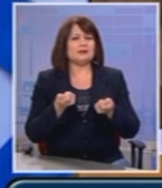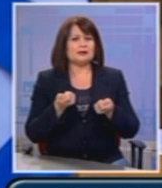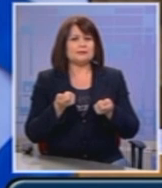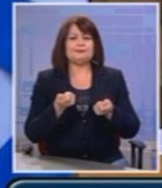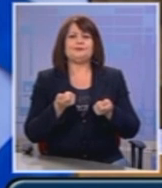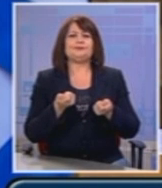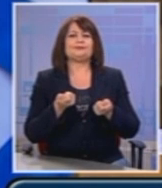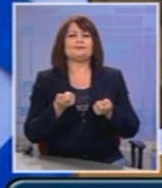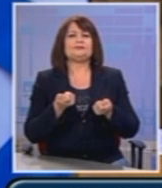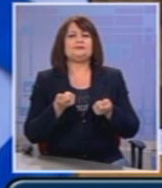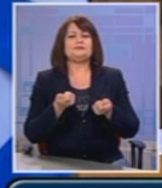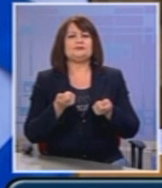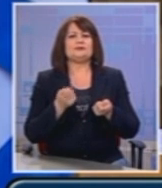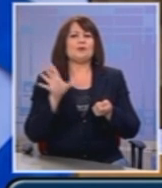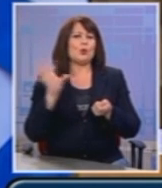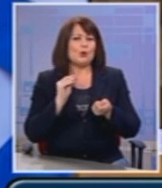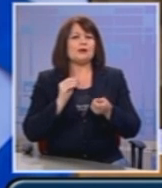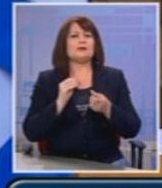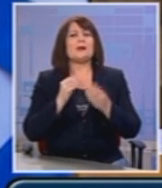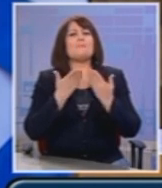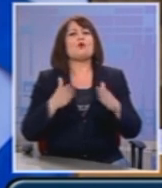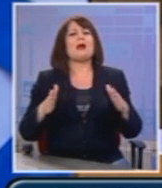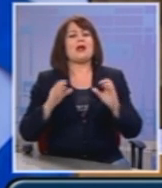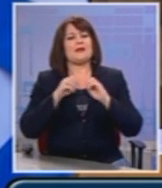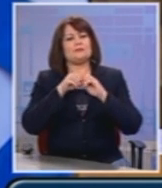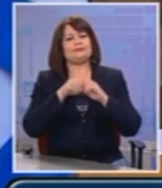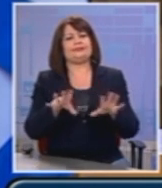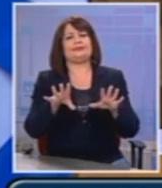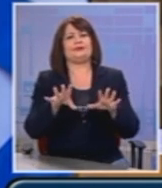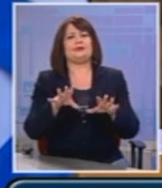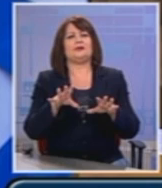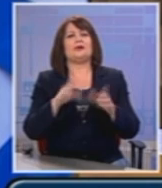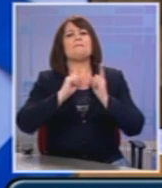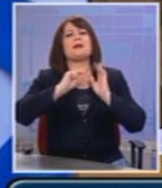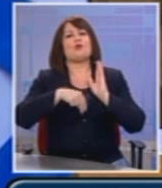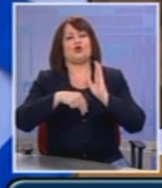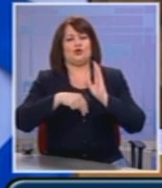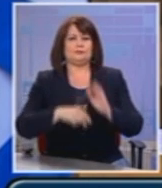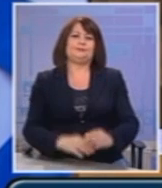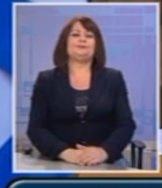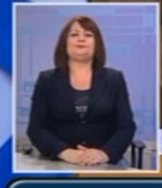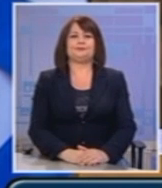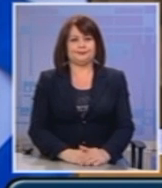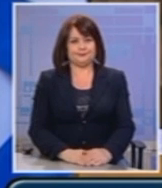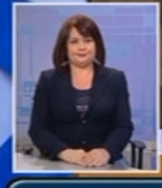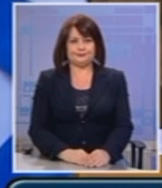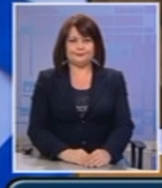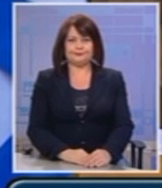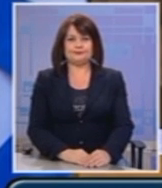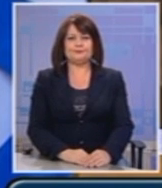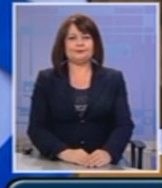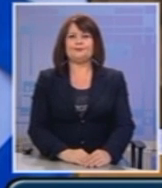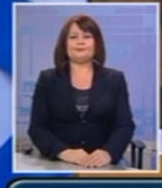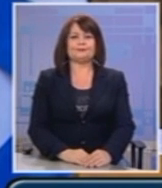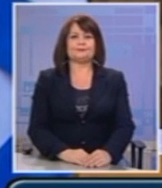πραγματικότητα αναπαρήγαγαν την προπαγάνδα του μνημονίου ε